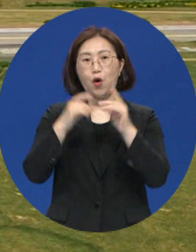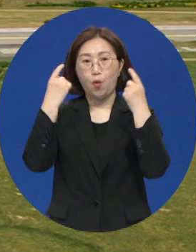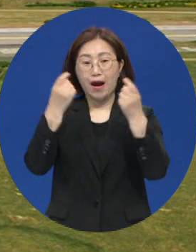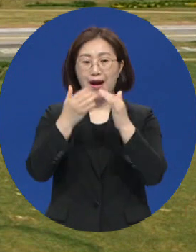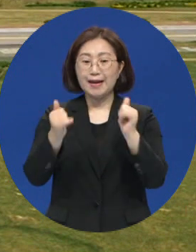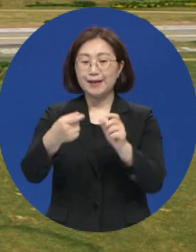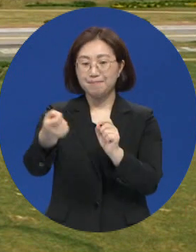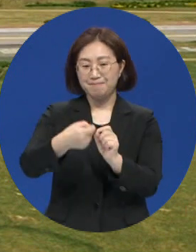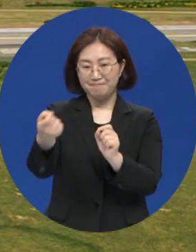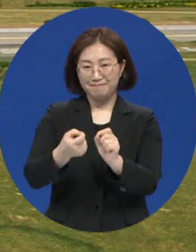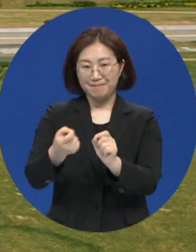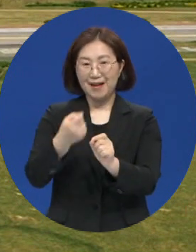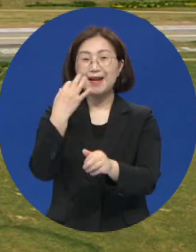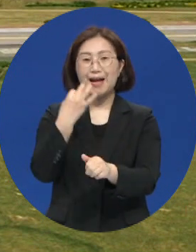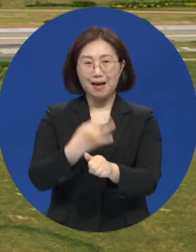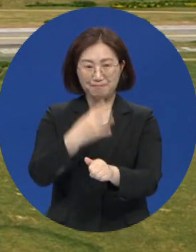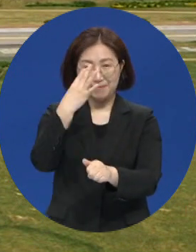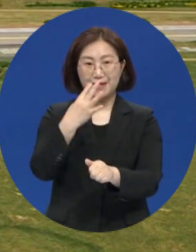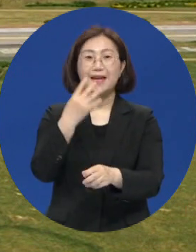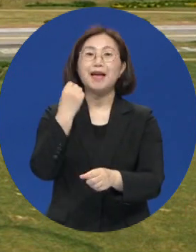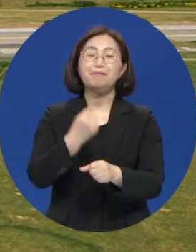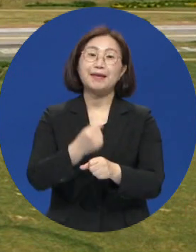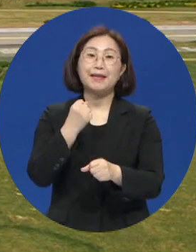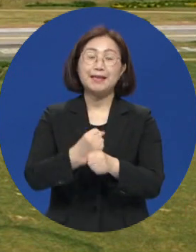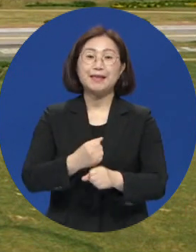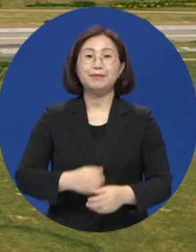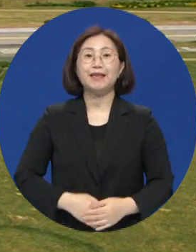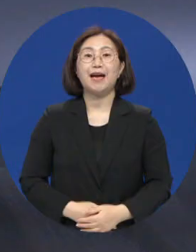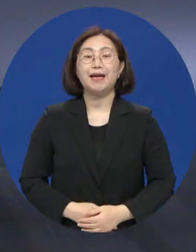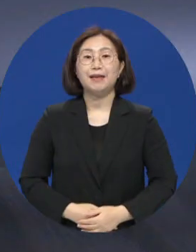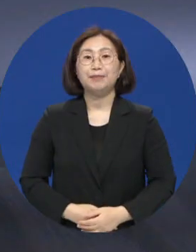접근성을 획기적으로 높이겠습니다